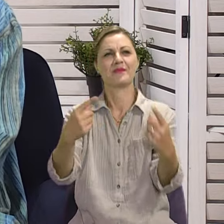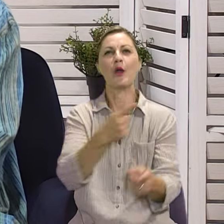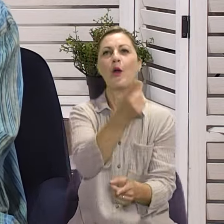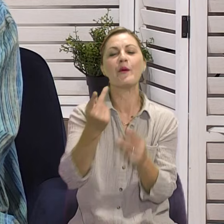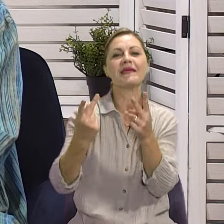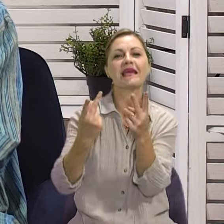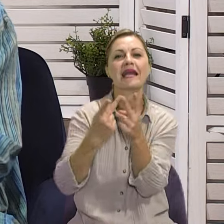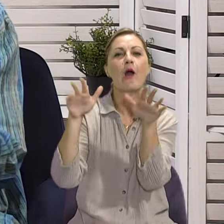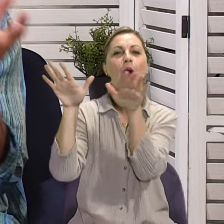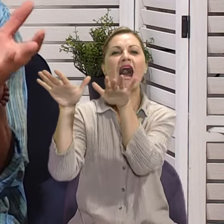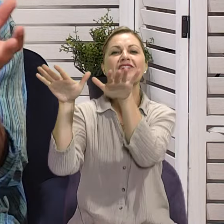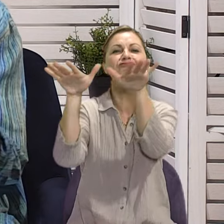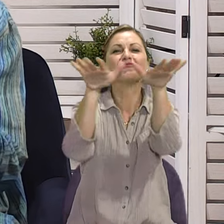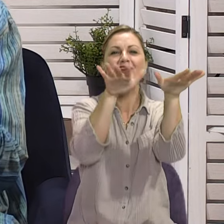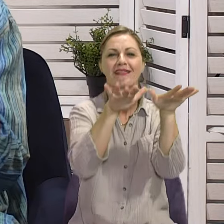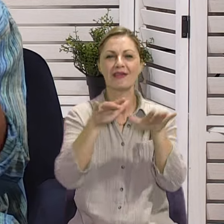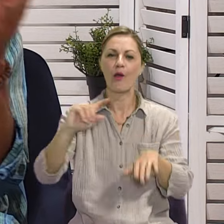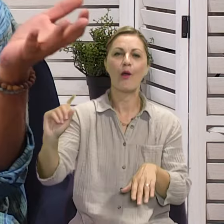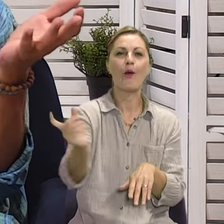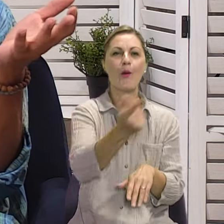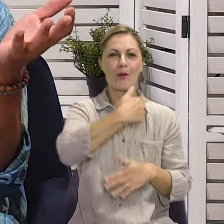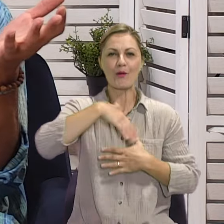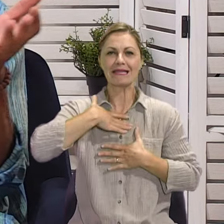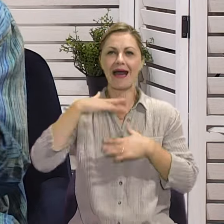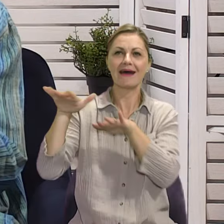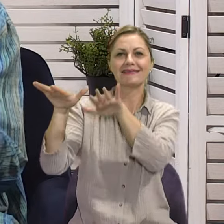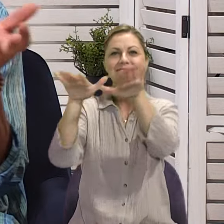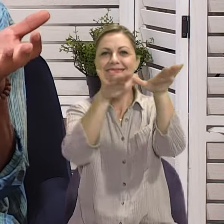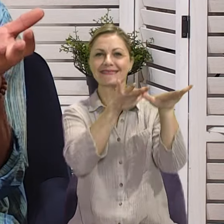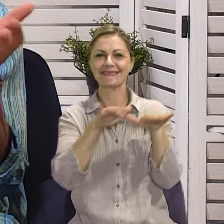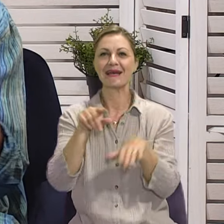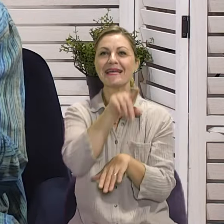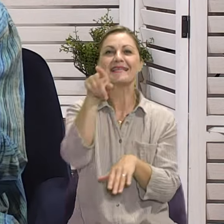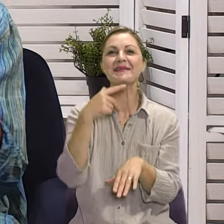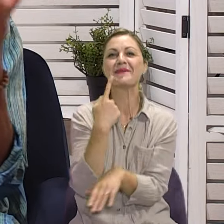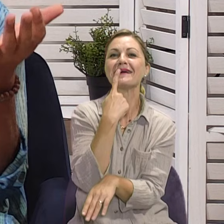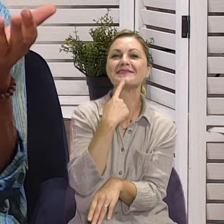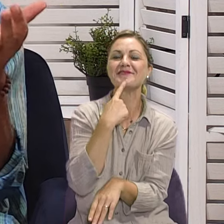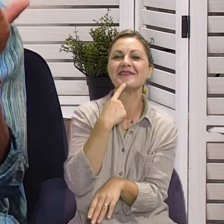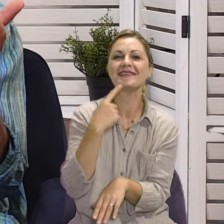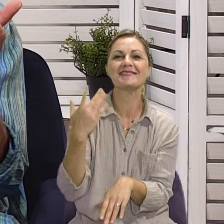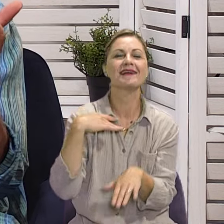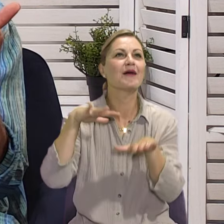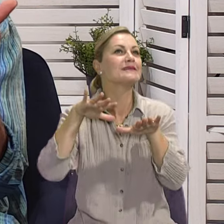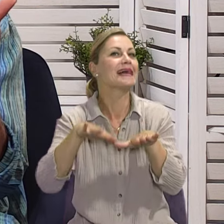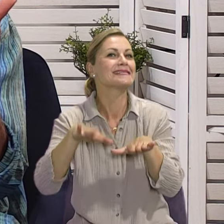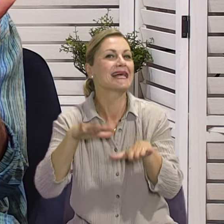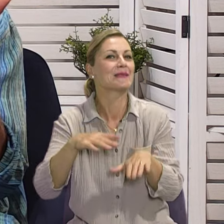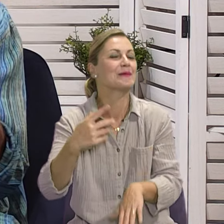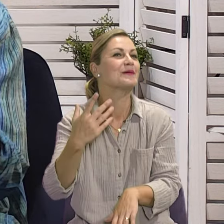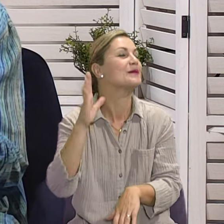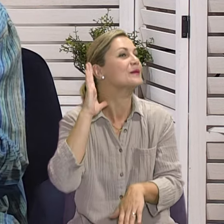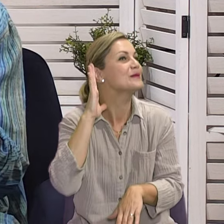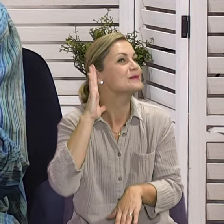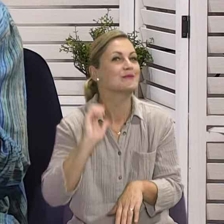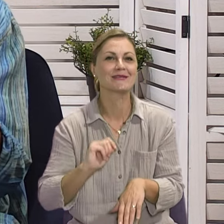i posjete nas i mi radimo našu predstavu. Izgleda da se i njima sviđa koji put i malo zastanu i